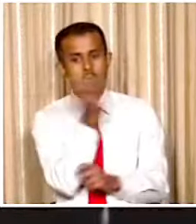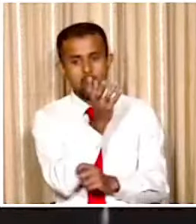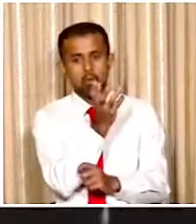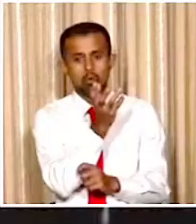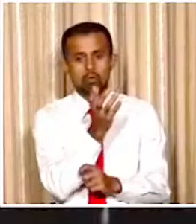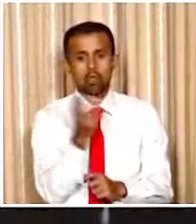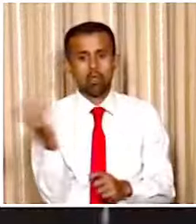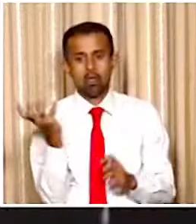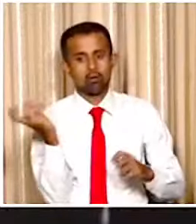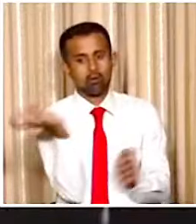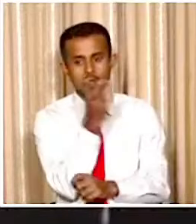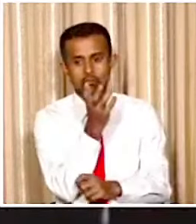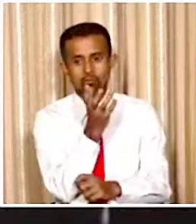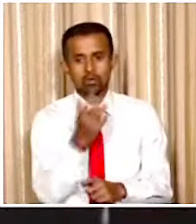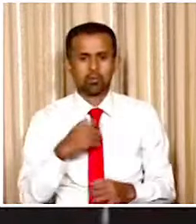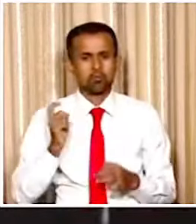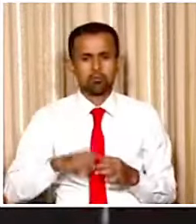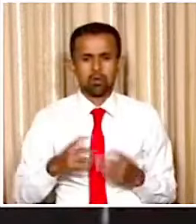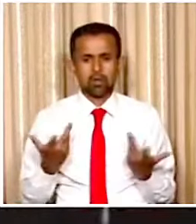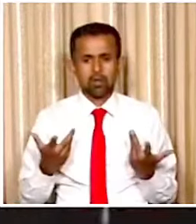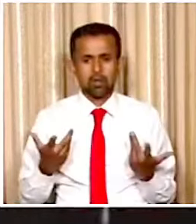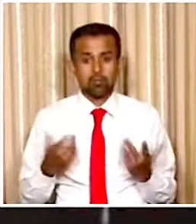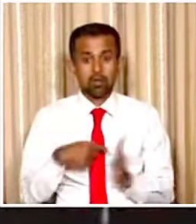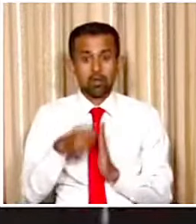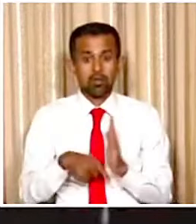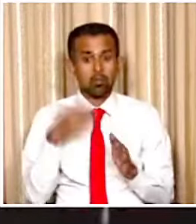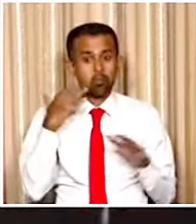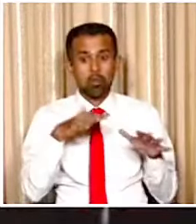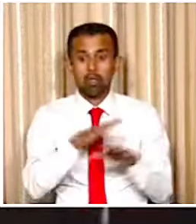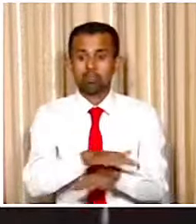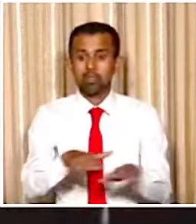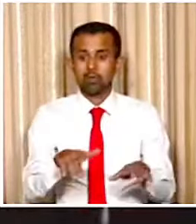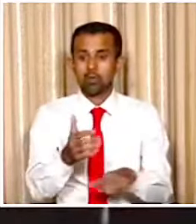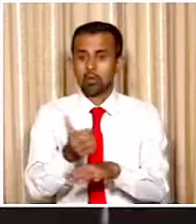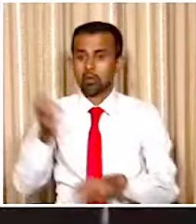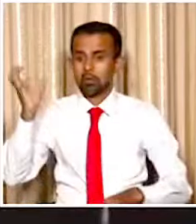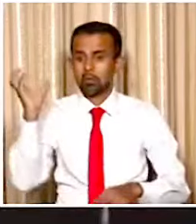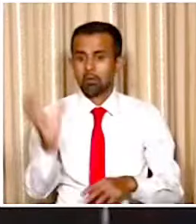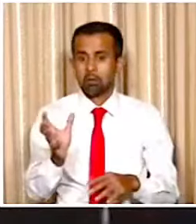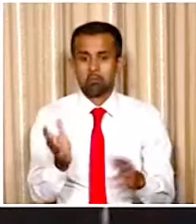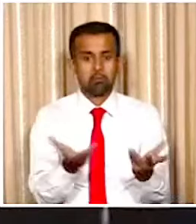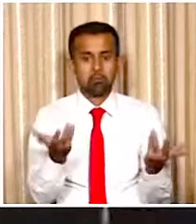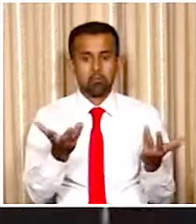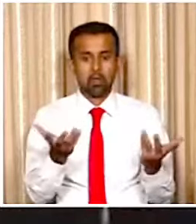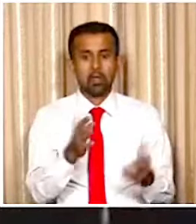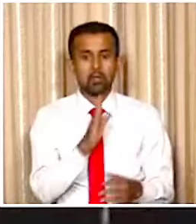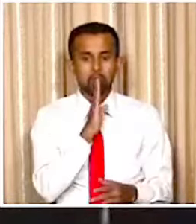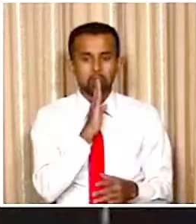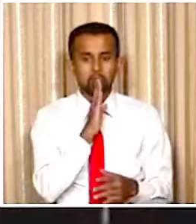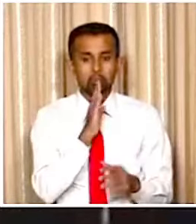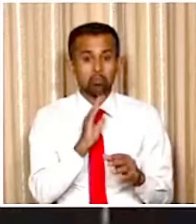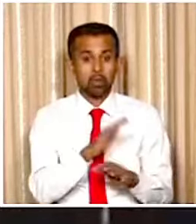අපිට ගල් ගැහුවට ගරු සභාපතිතුමනි අපිට ප්‍රශ්නයක් නැහැ. හැබැයි මේ රටේ අහිංසක දරුවන්ට ගල් ගහන්න දෙන්න බෑ. මේ රටේ අහිංසක දරුවන්ගේ ජීවිතත්